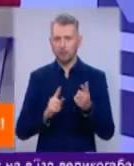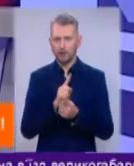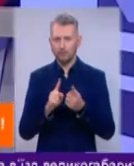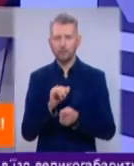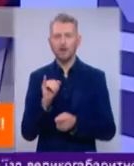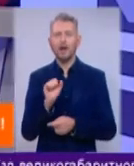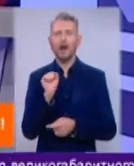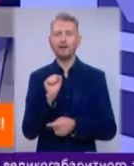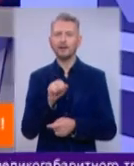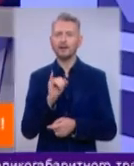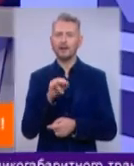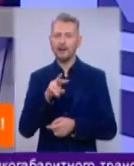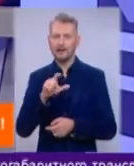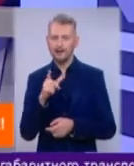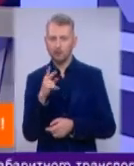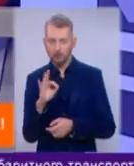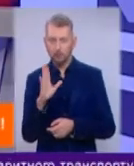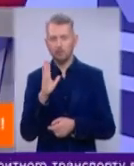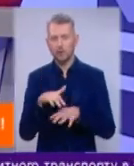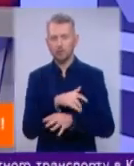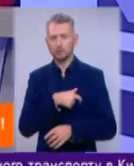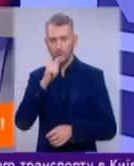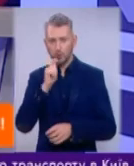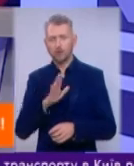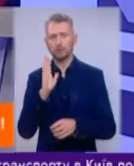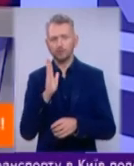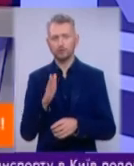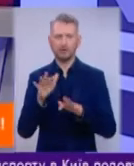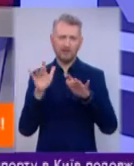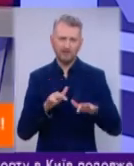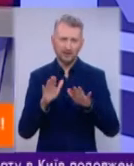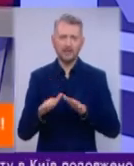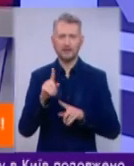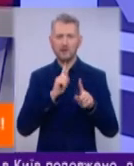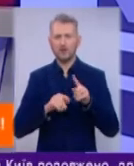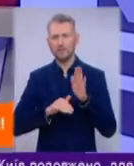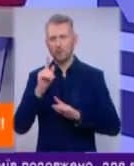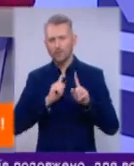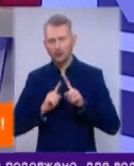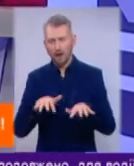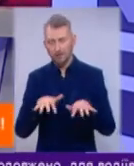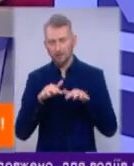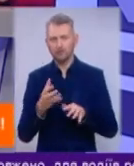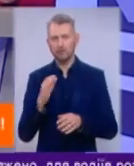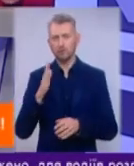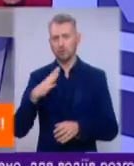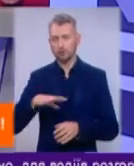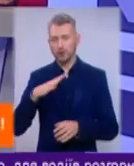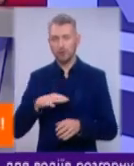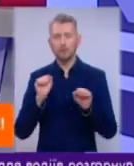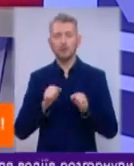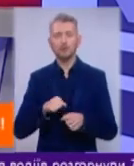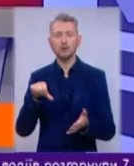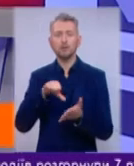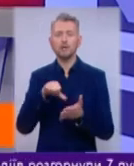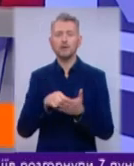депутат України, ще доходить, добігає, тому що сніг, тому що засідання Верховної Ради, будемо чекати. Традиційно нагадую, що можна долучатися до